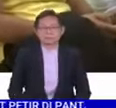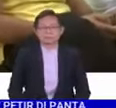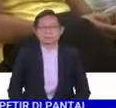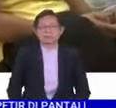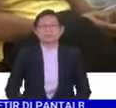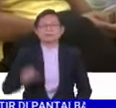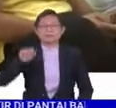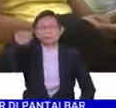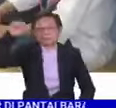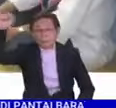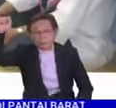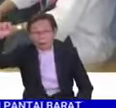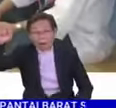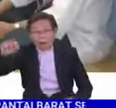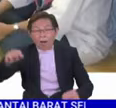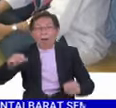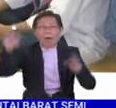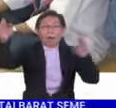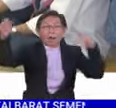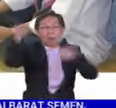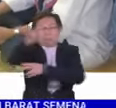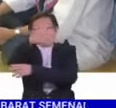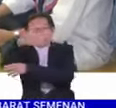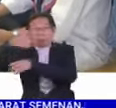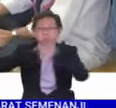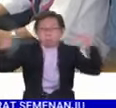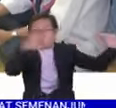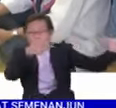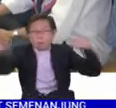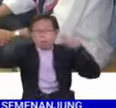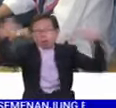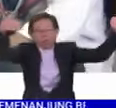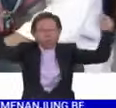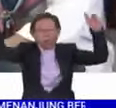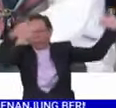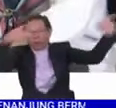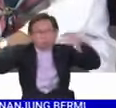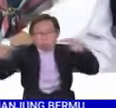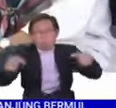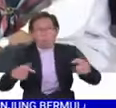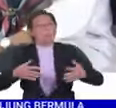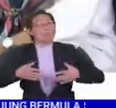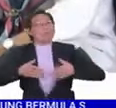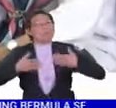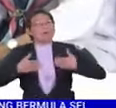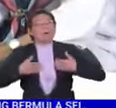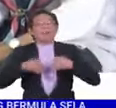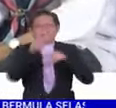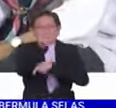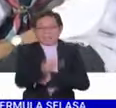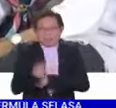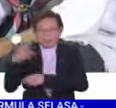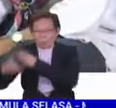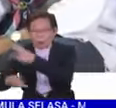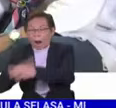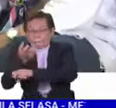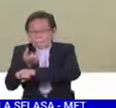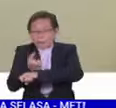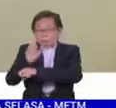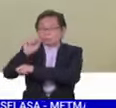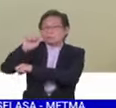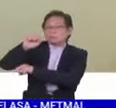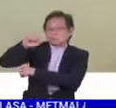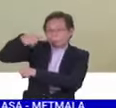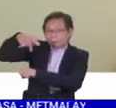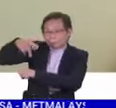Sementara itu di Sabah, perang bendera dalam kalangan parti bertanding terus meriah. Calon warisan Parlimen Batu Sapi alias